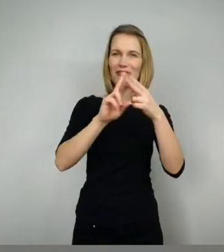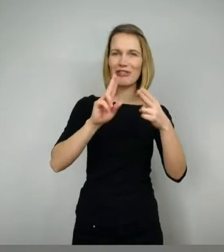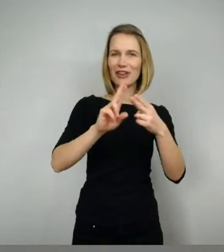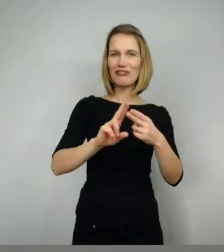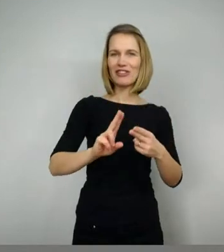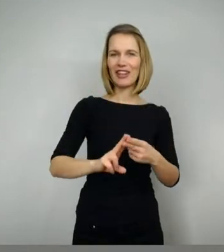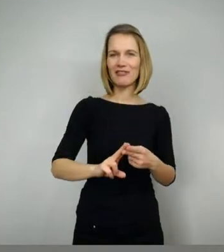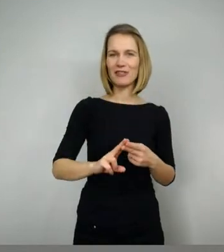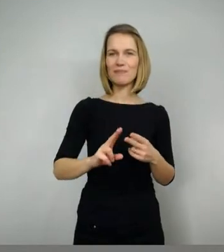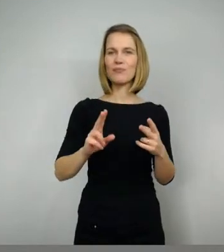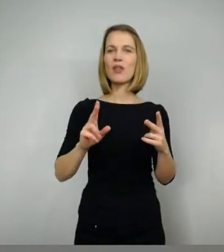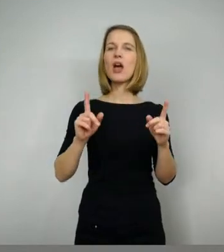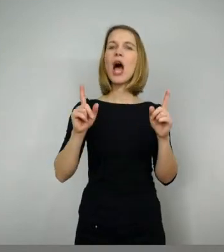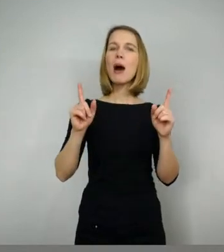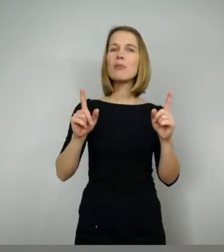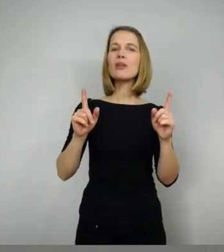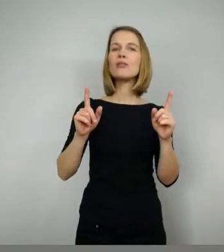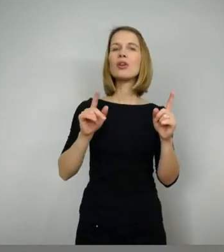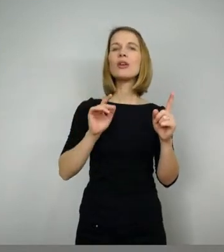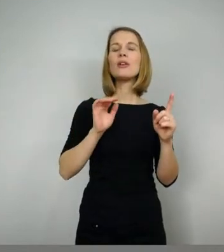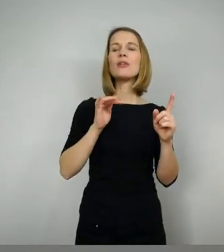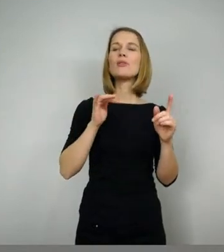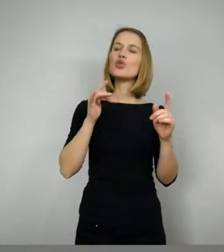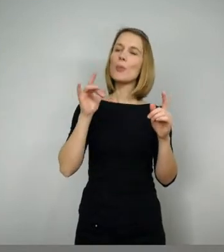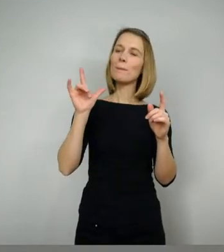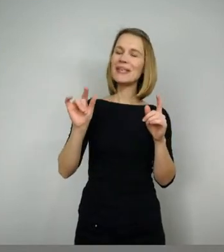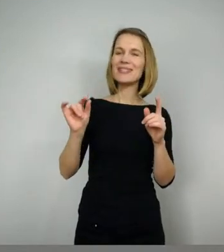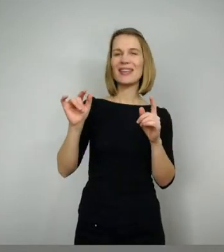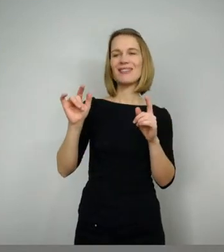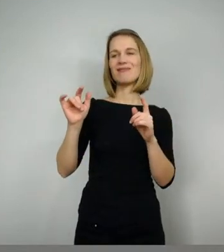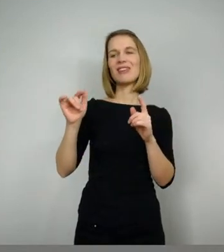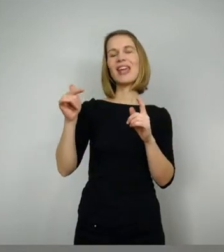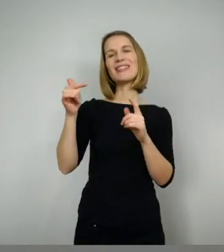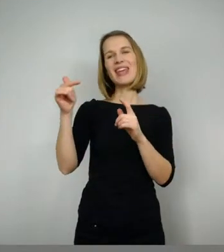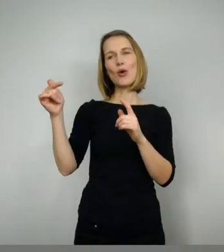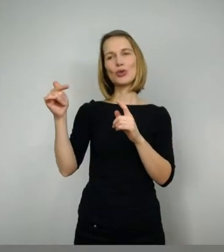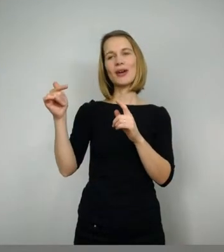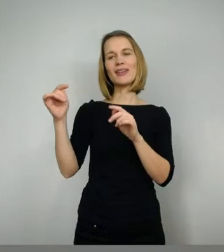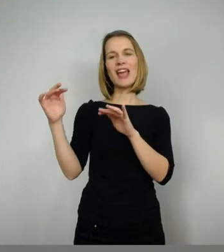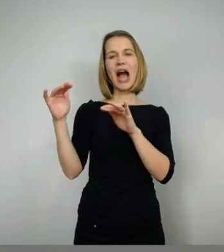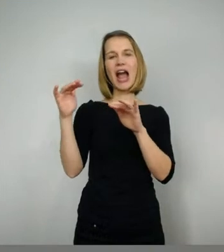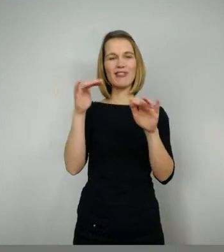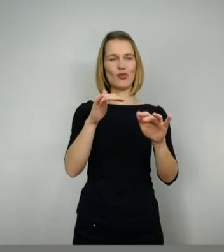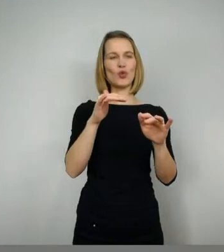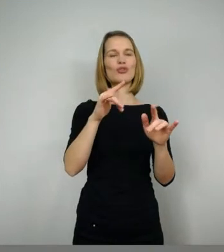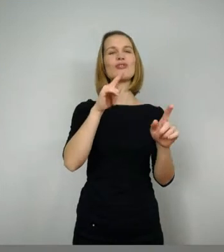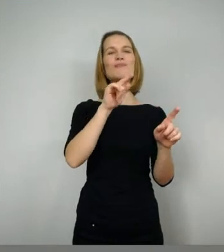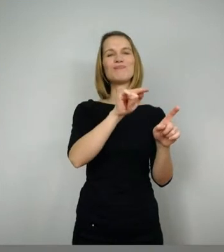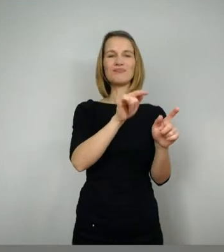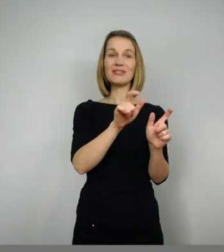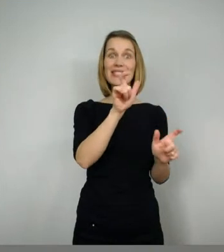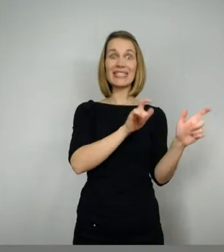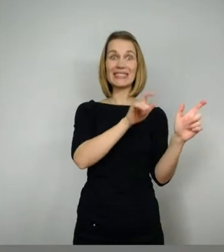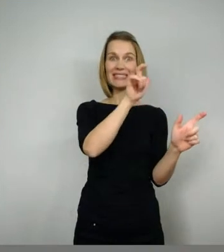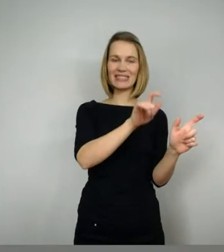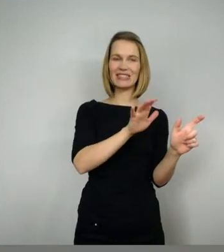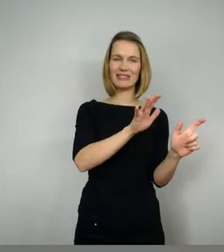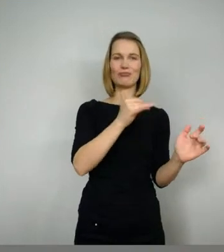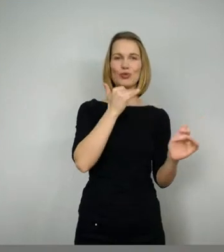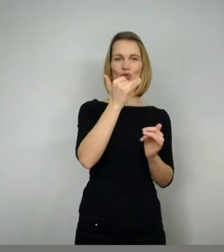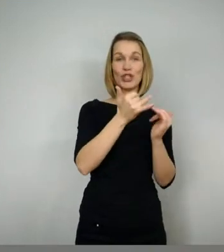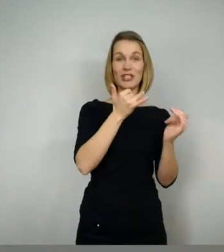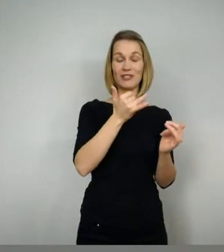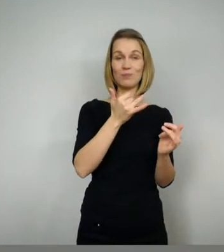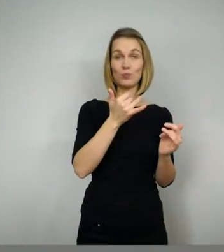eben von Theoderich inspiriert oder gehen auf ihn zurück. Und von Dietrich gibt es nun im deutschen Sprachraum sehr, sehr, sehr viele